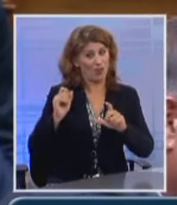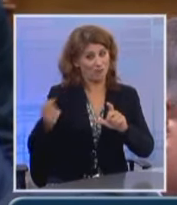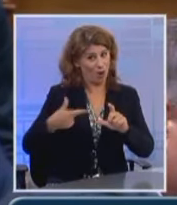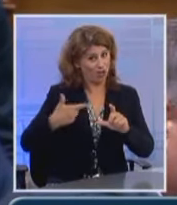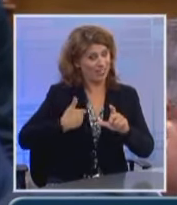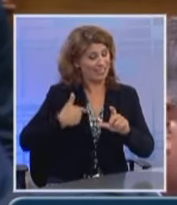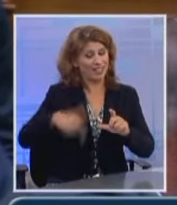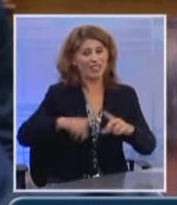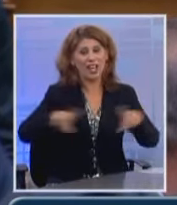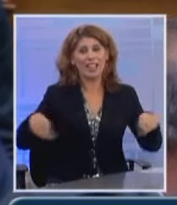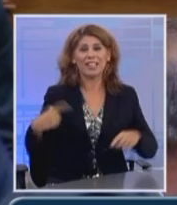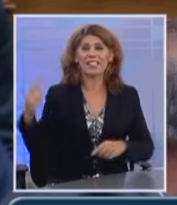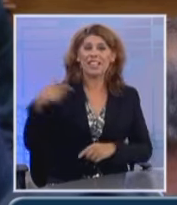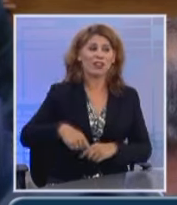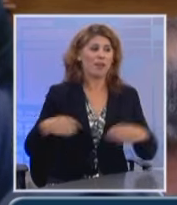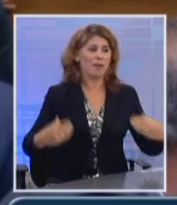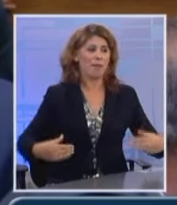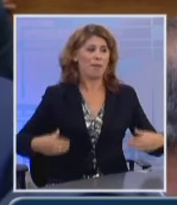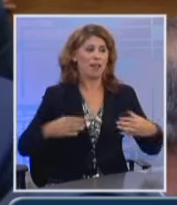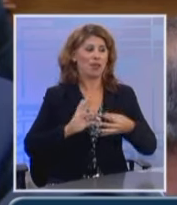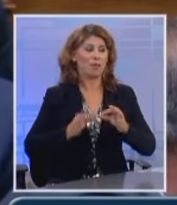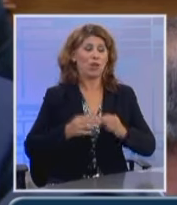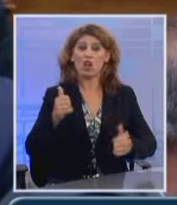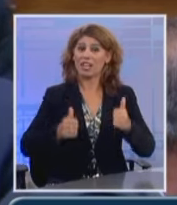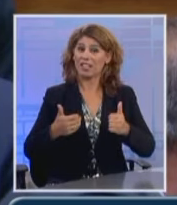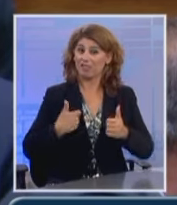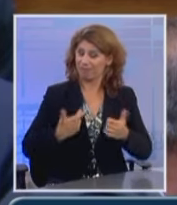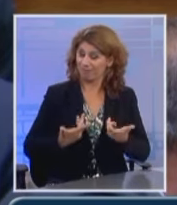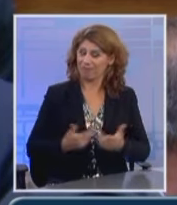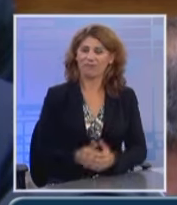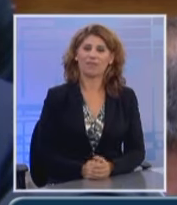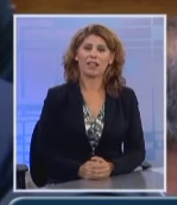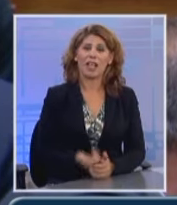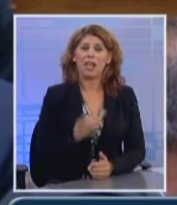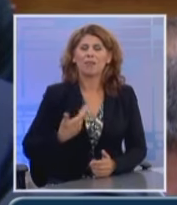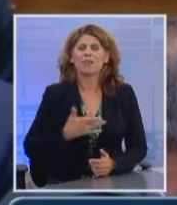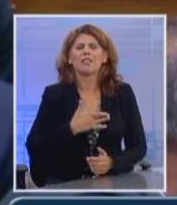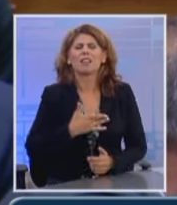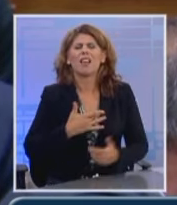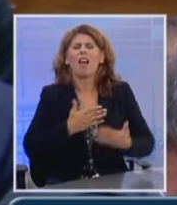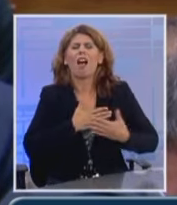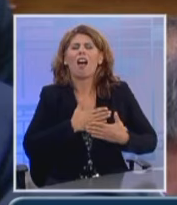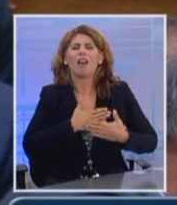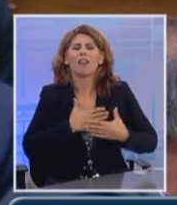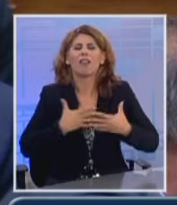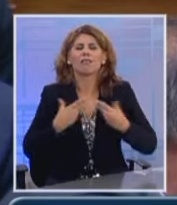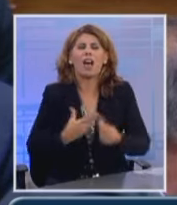αίθουσα σαν παραολυμπιονίκες. Εμείς δώσαμε τη ψυχή μας, την καρδιά μας, το αίμα μας σε αυτό που